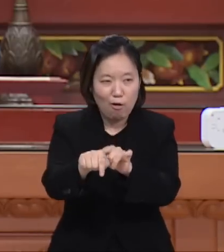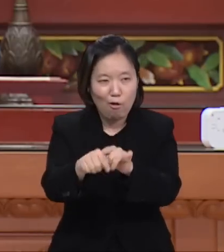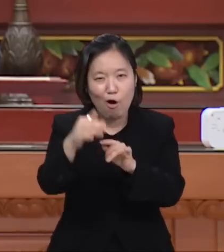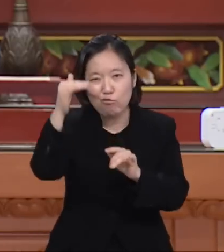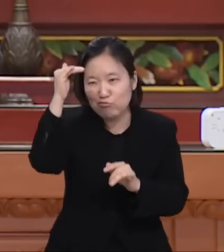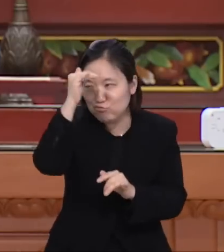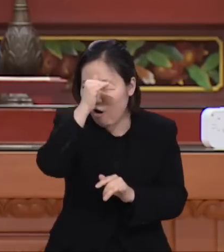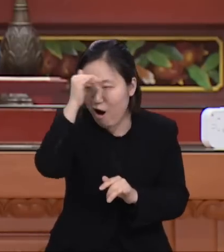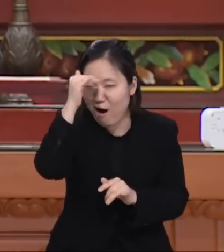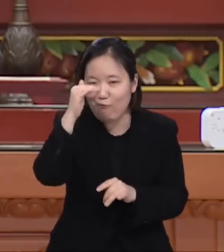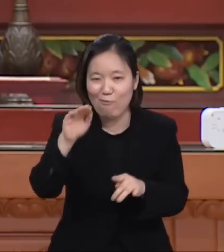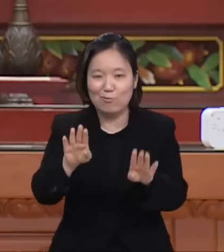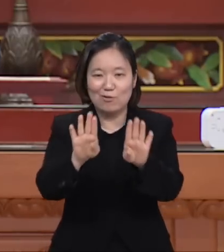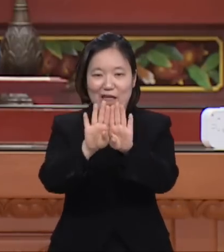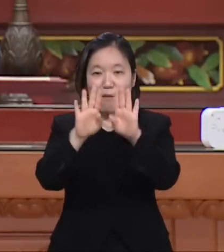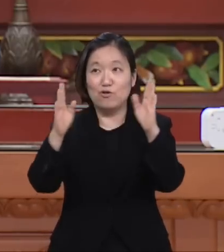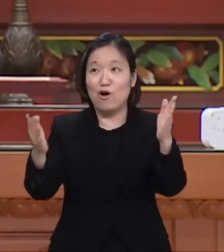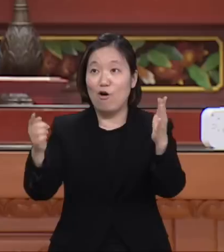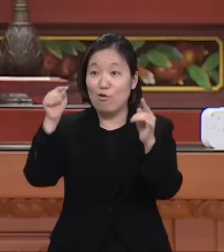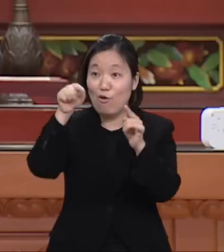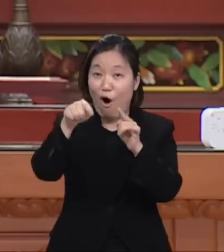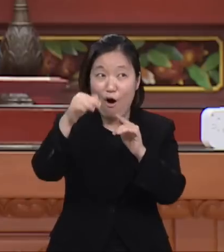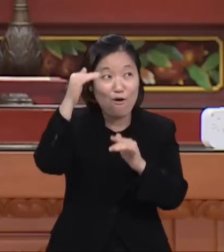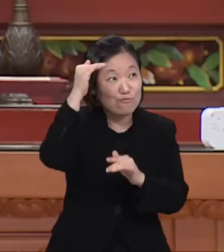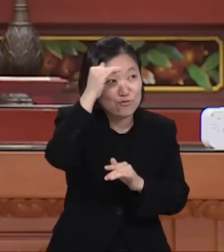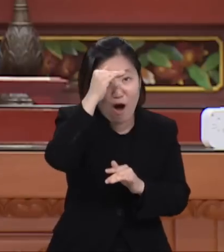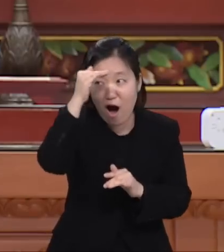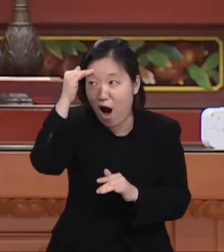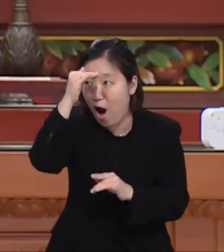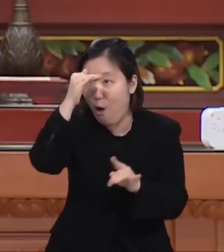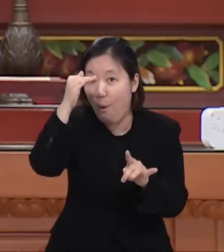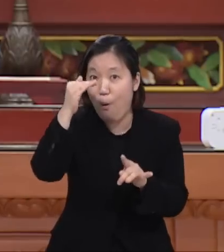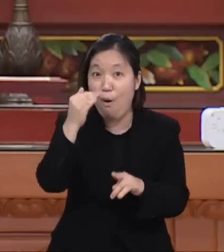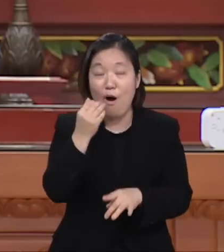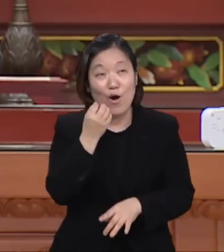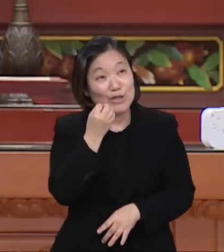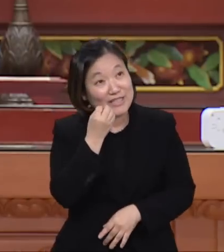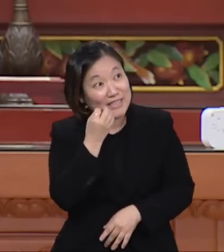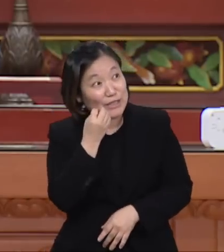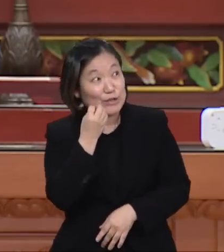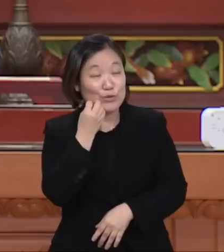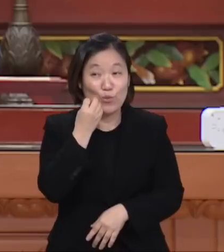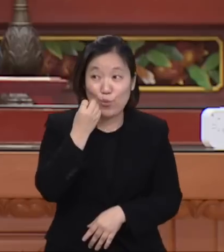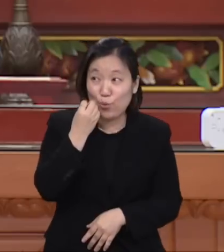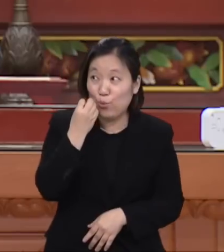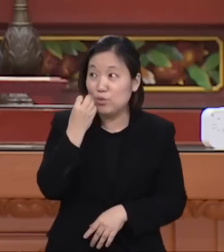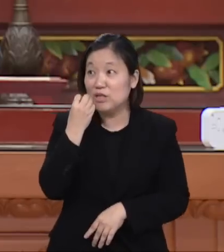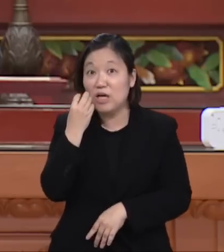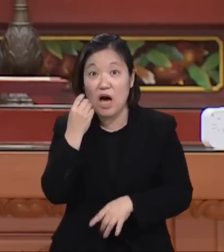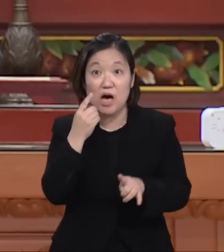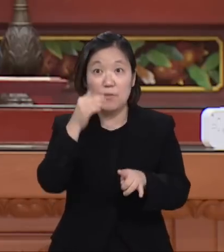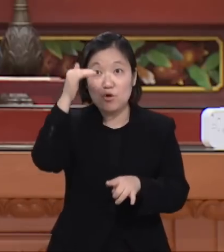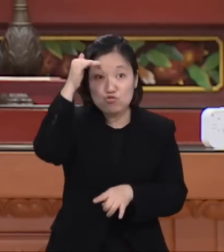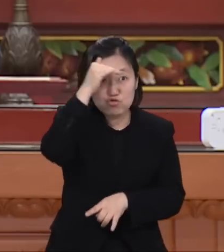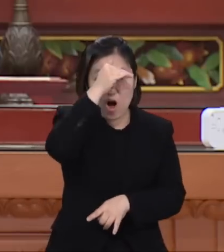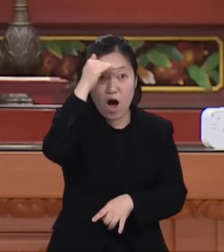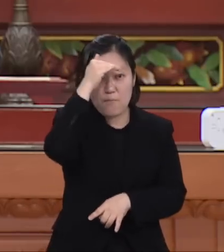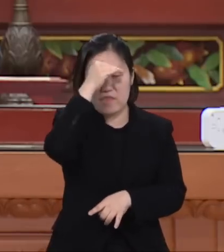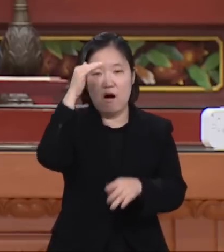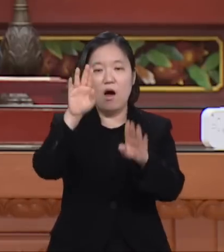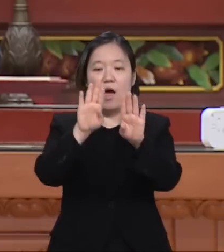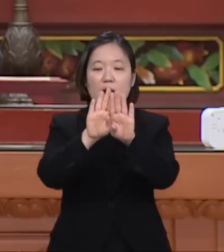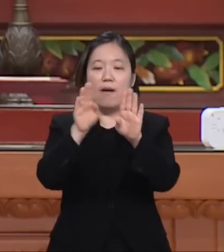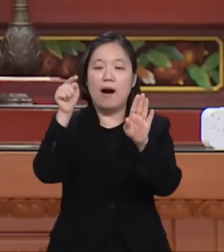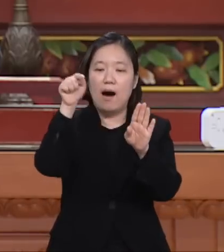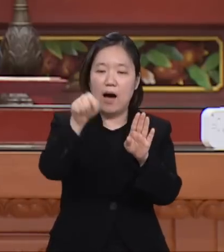이렇게 호기심 어린 눈으로 가마에서 이렇게 쳐다보면서 발문 하나 둘 셋